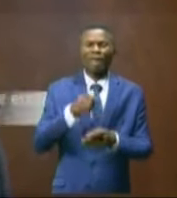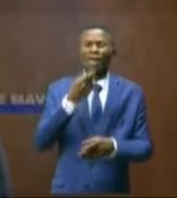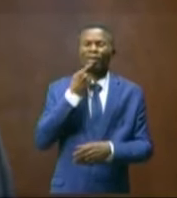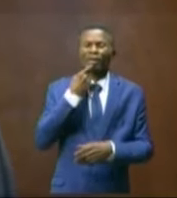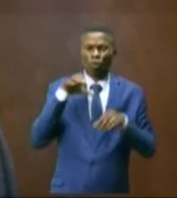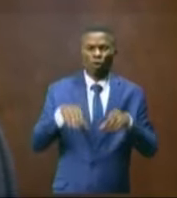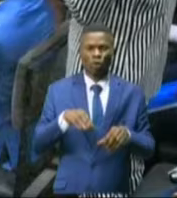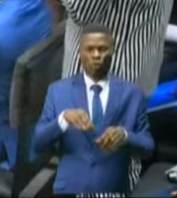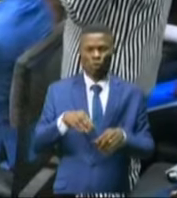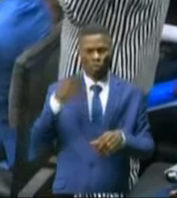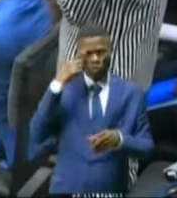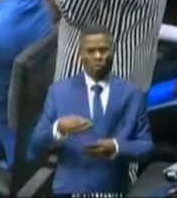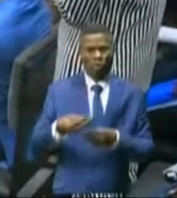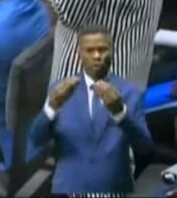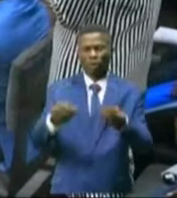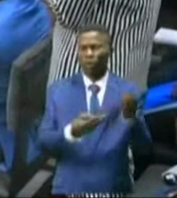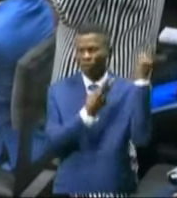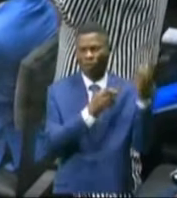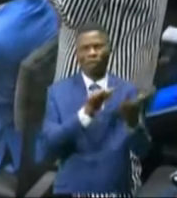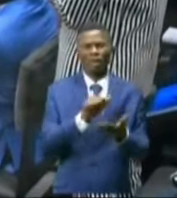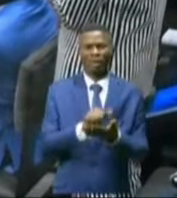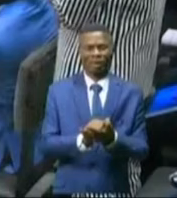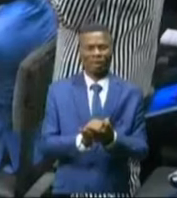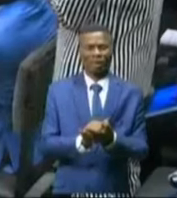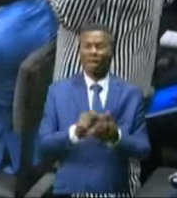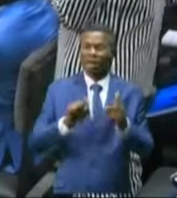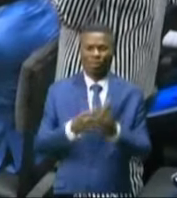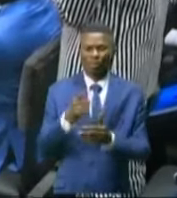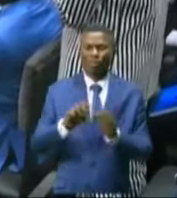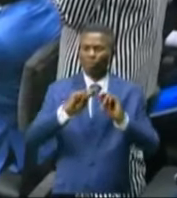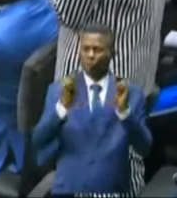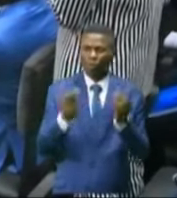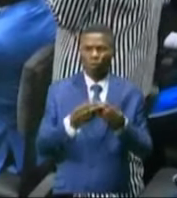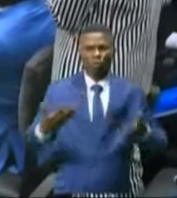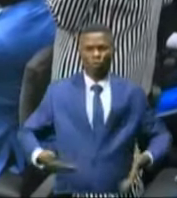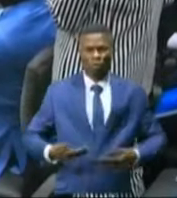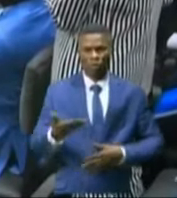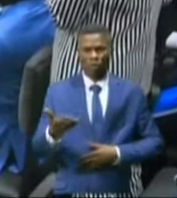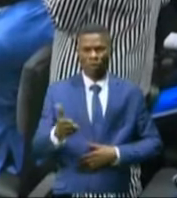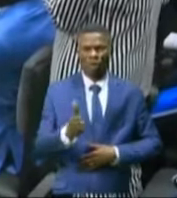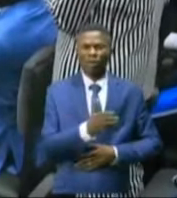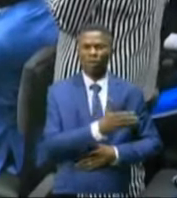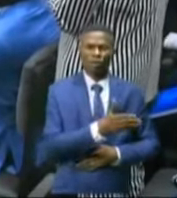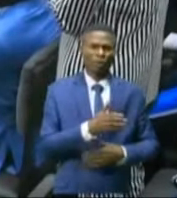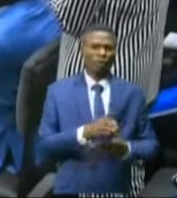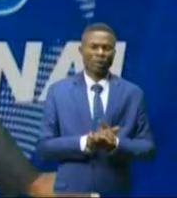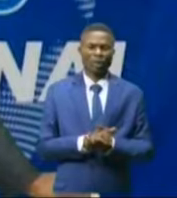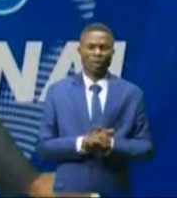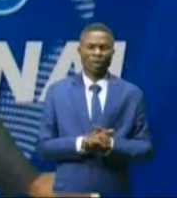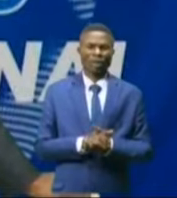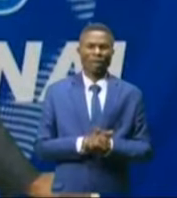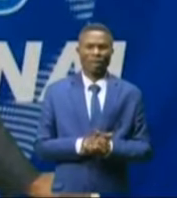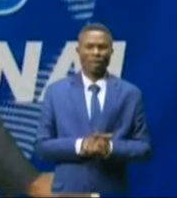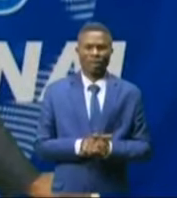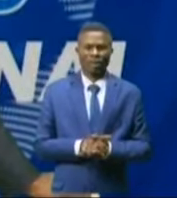cette profession qu'il soit reçu par les chefs de corps d'une si haute instance judiciaire.